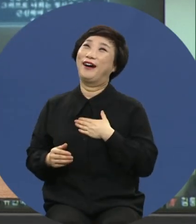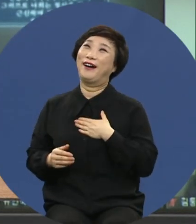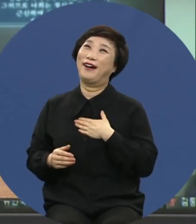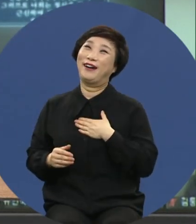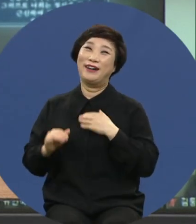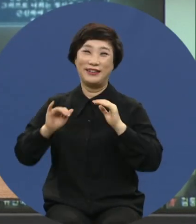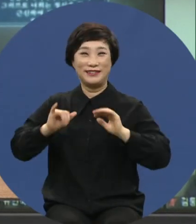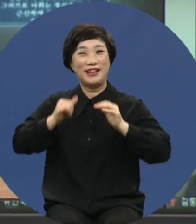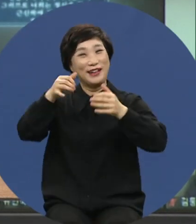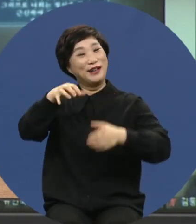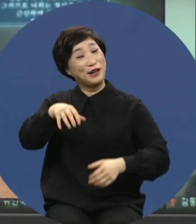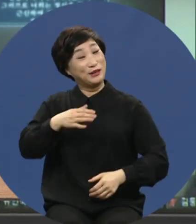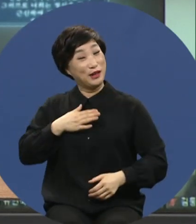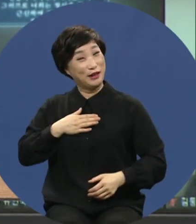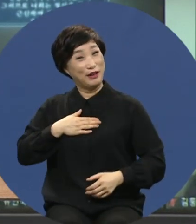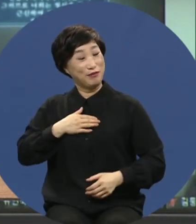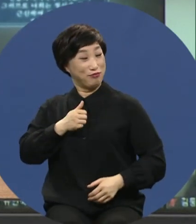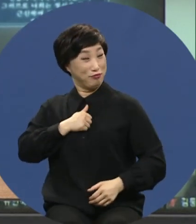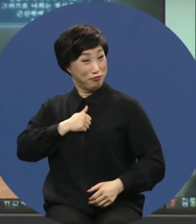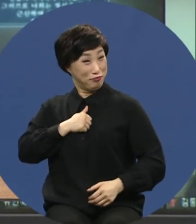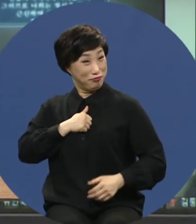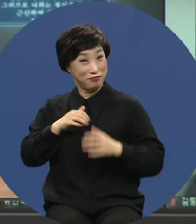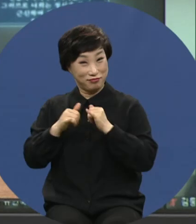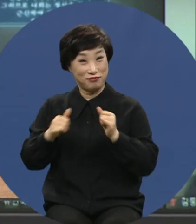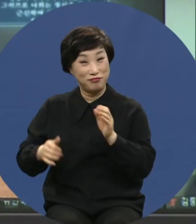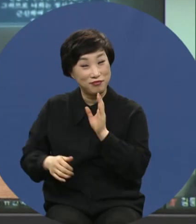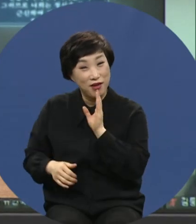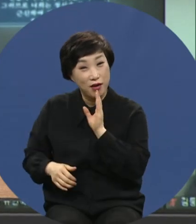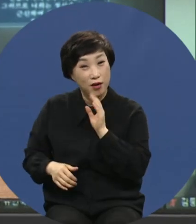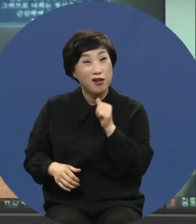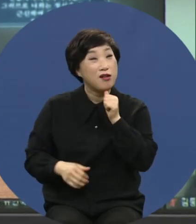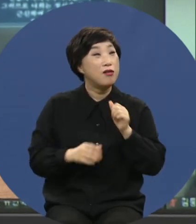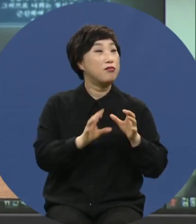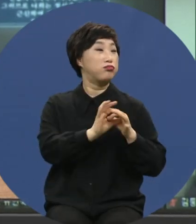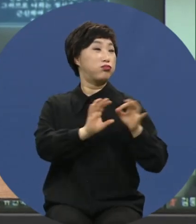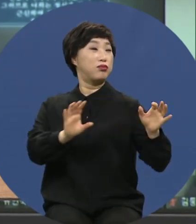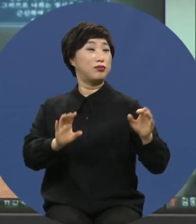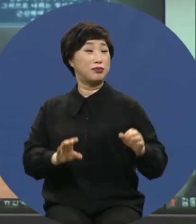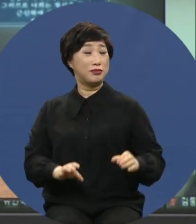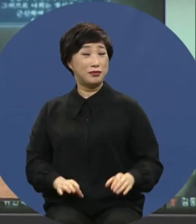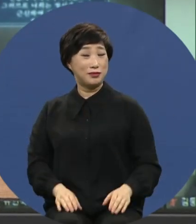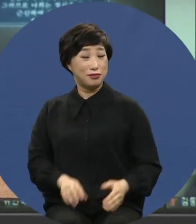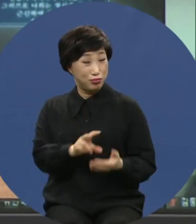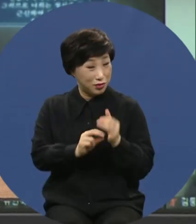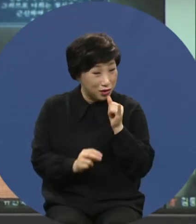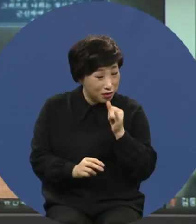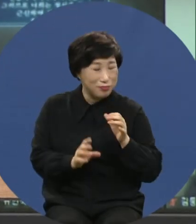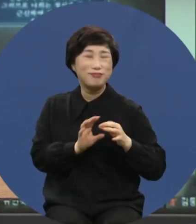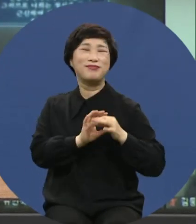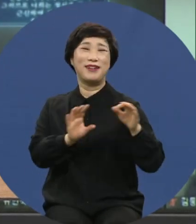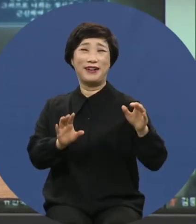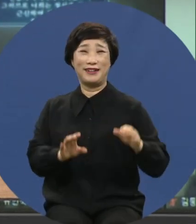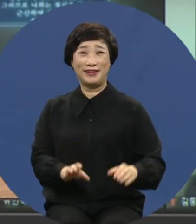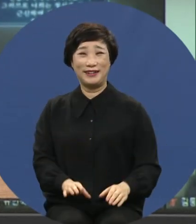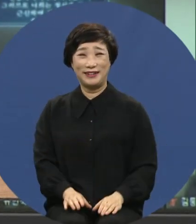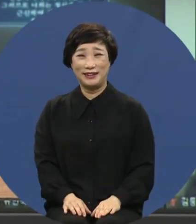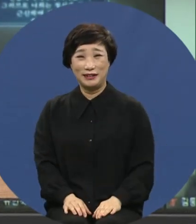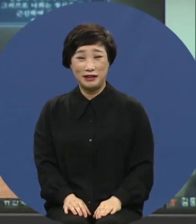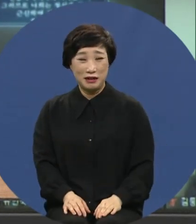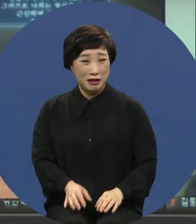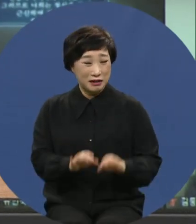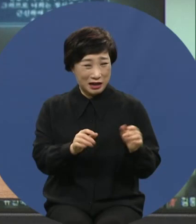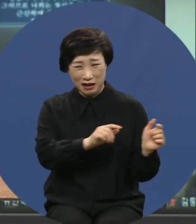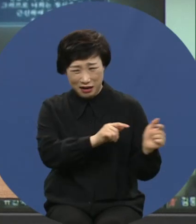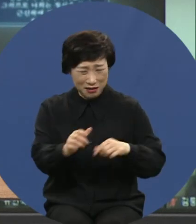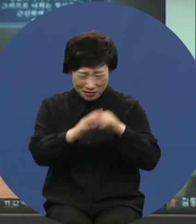세상에서 당당한 사람이요, 가난하면 어때, 문제 있으면 어때, 별거